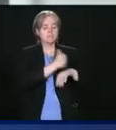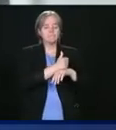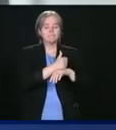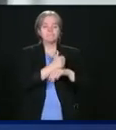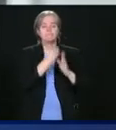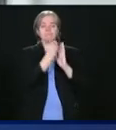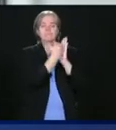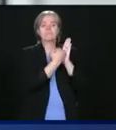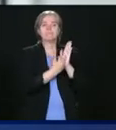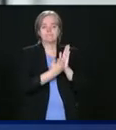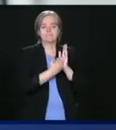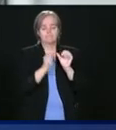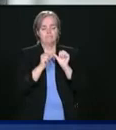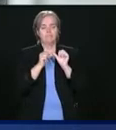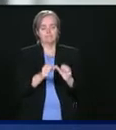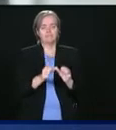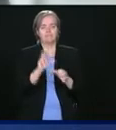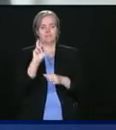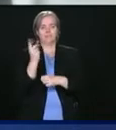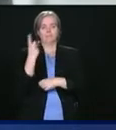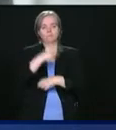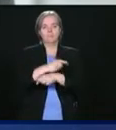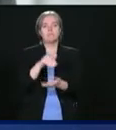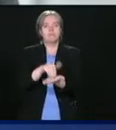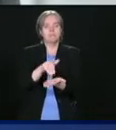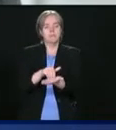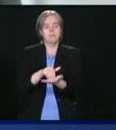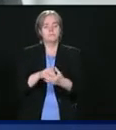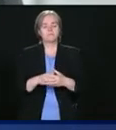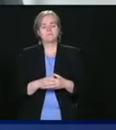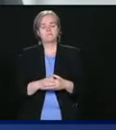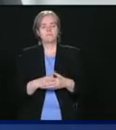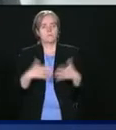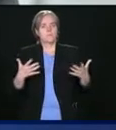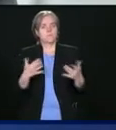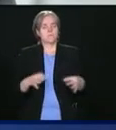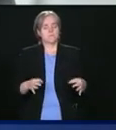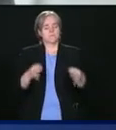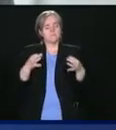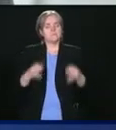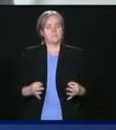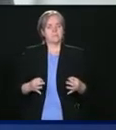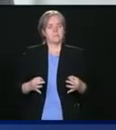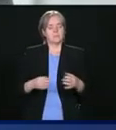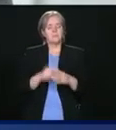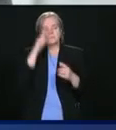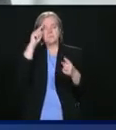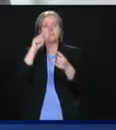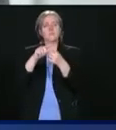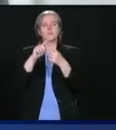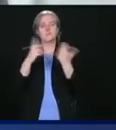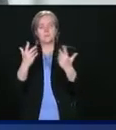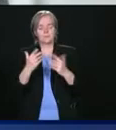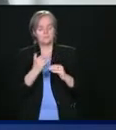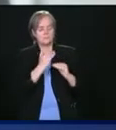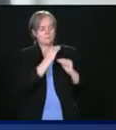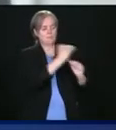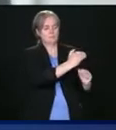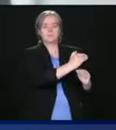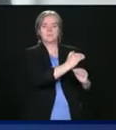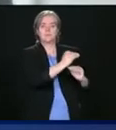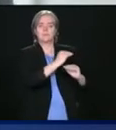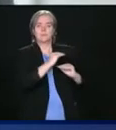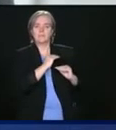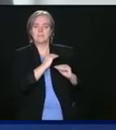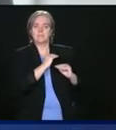les mesures à la frontière qui sont en place. C'est une décision importante, une décision qui va garder tout le monde en sécurité des deux